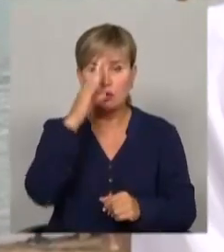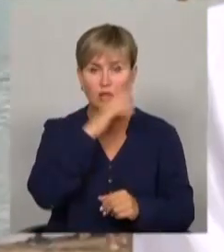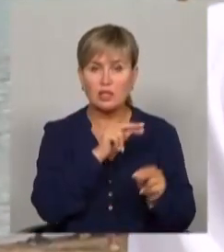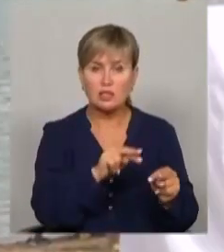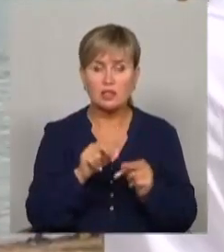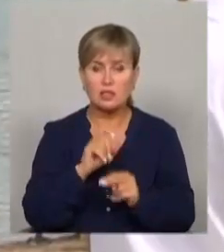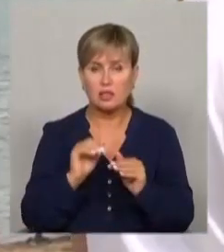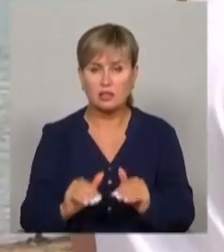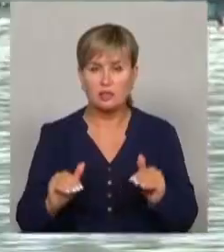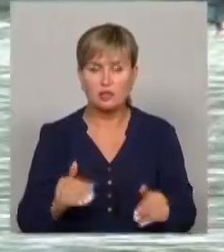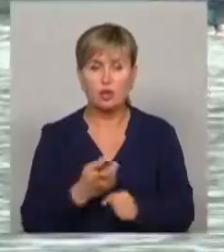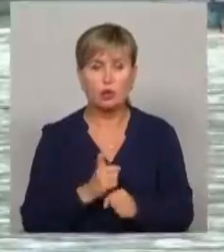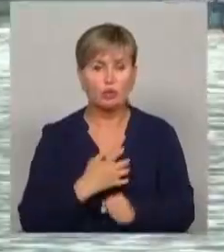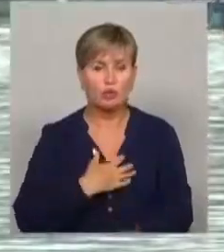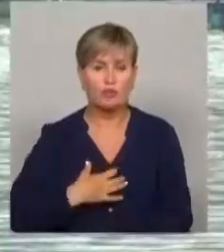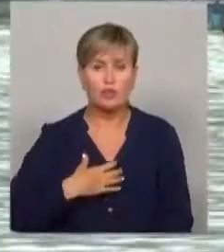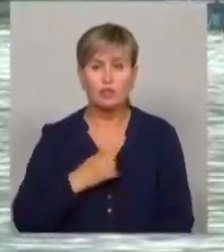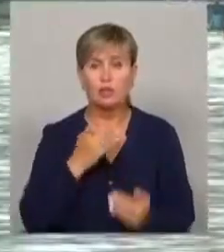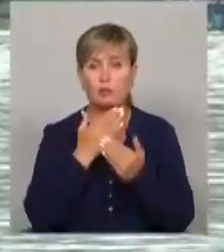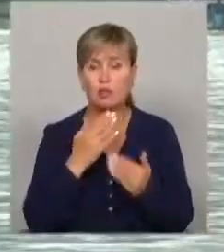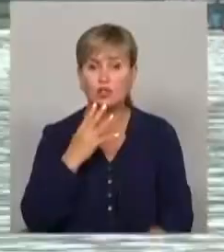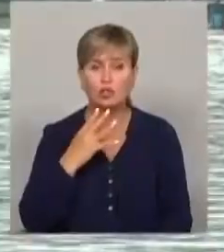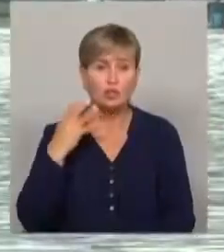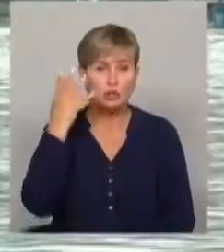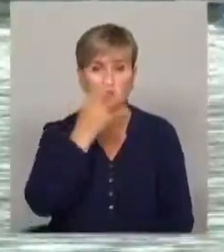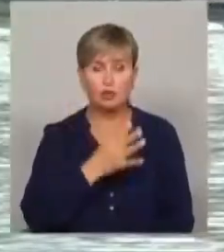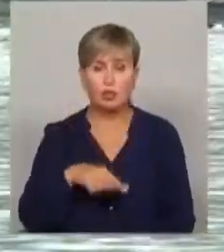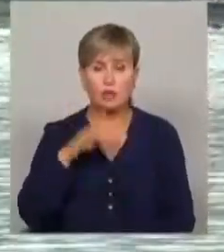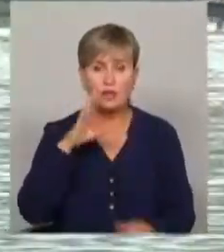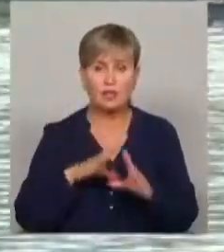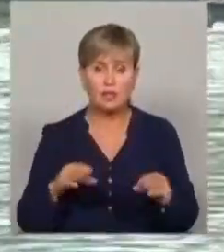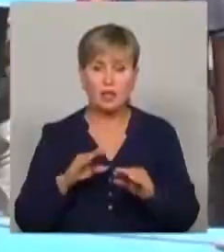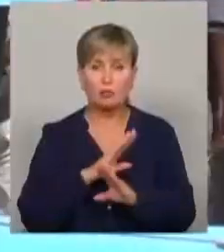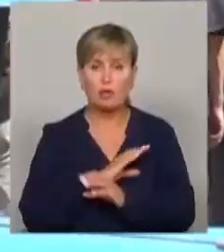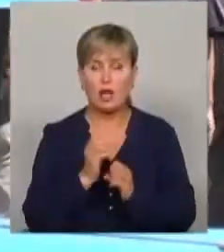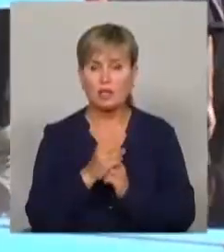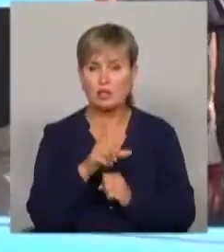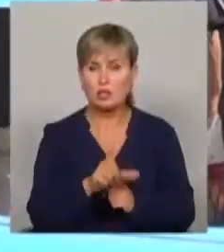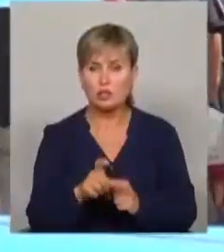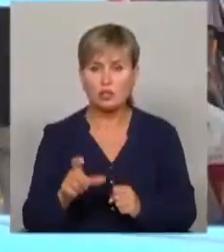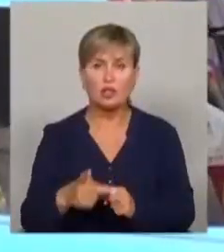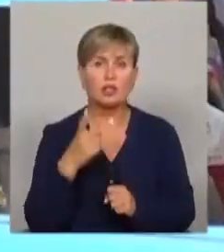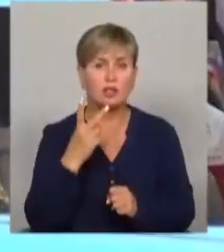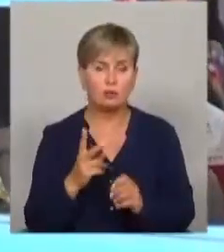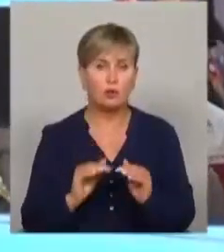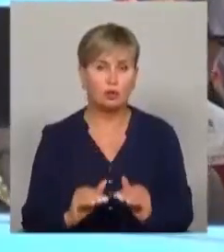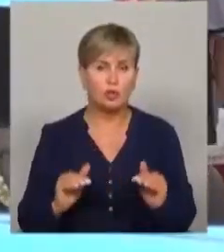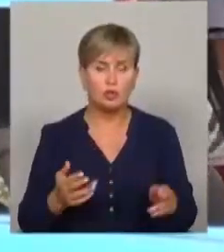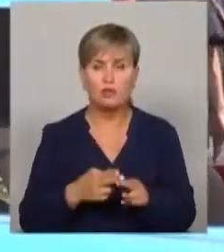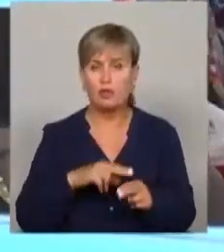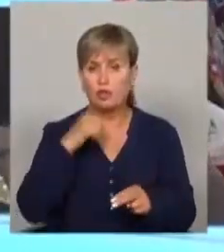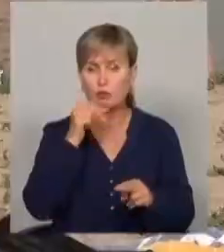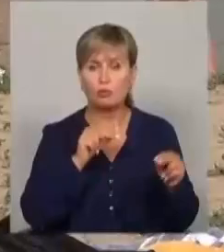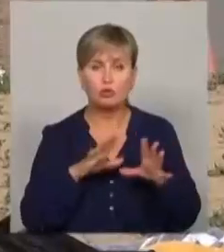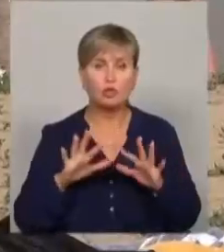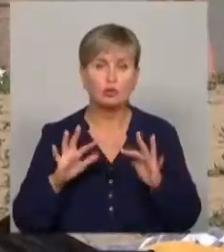это крайне важно отметим за последние четыре года на водохранилище сайрам погибли 11 человек двое из них дети в этом году несчастных